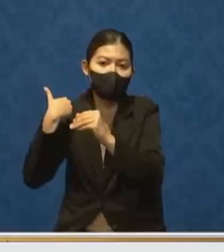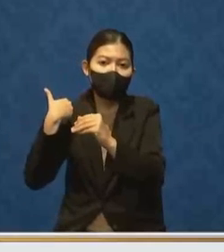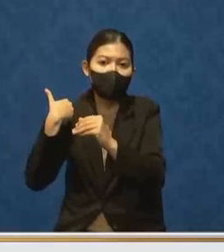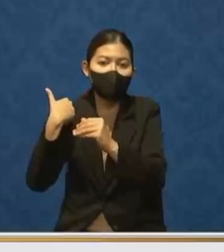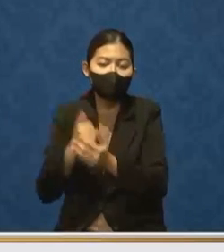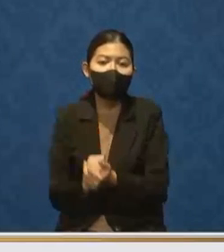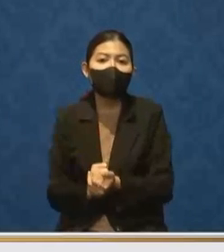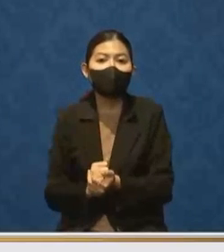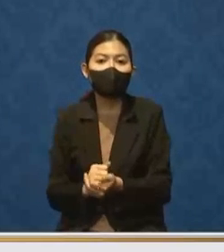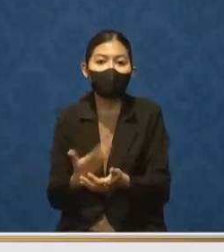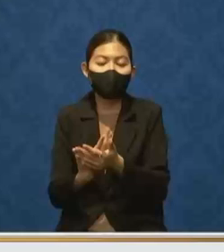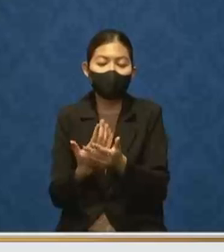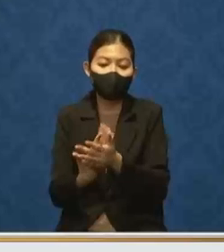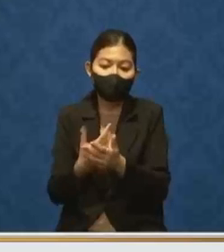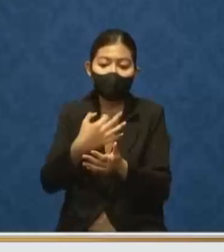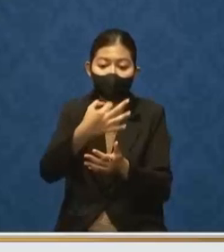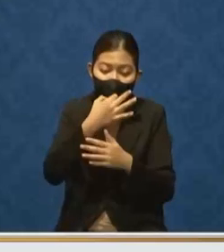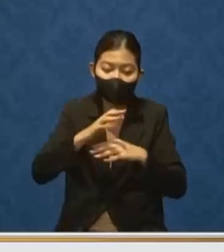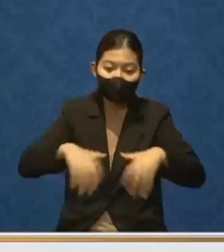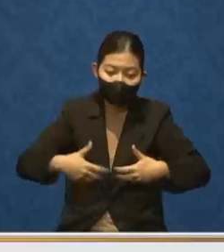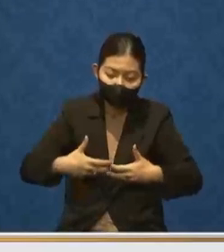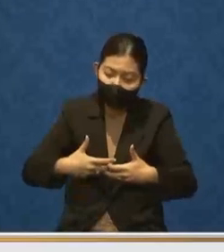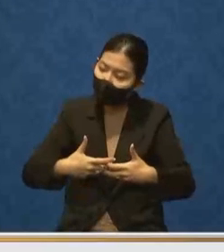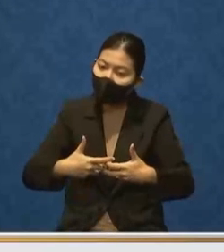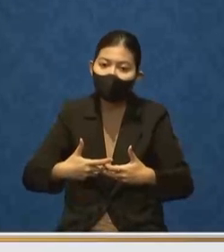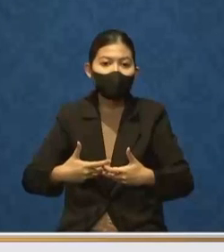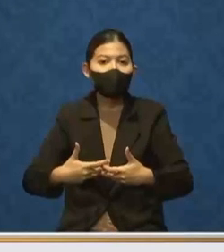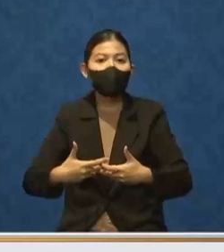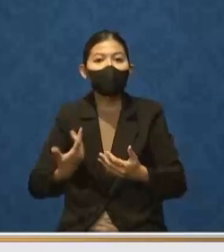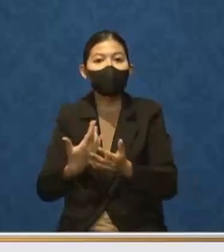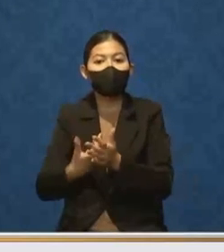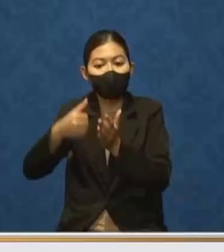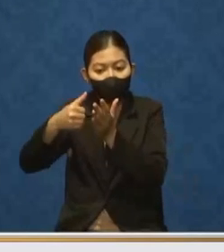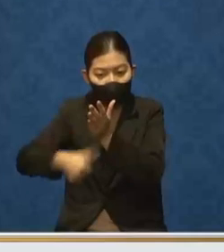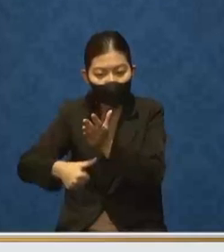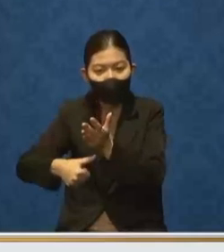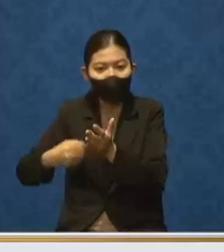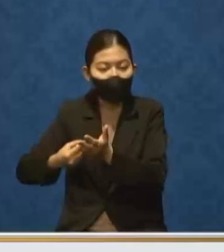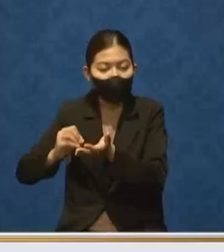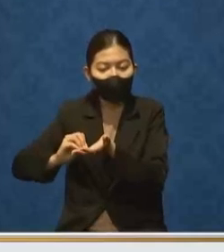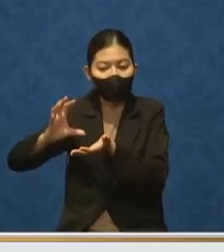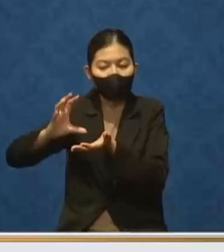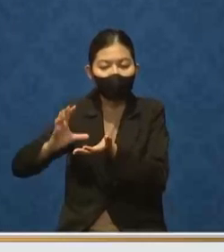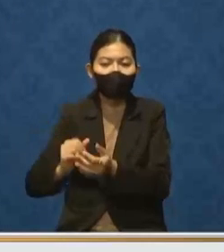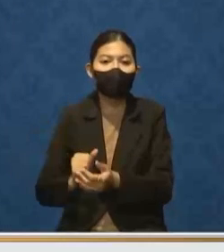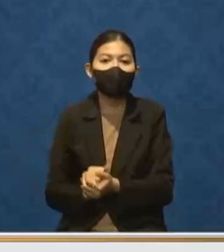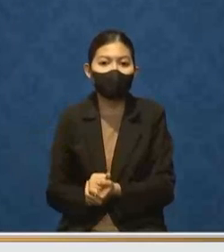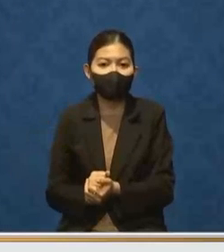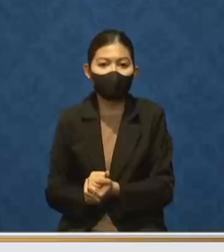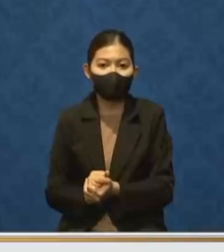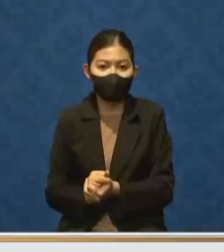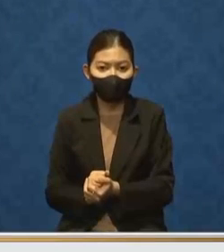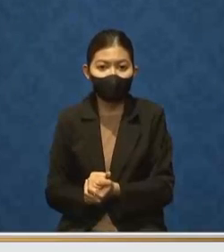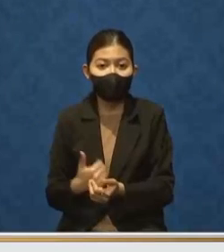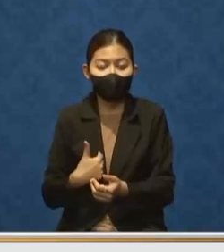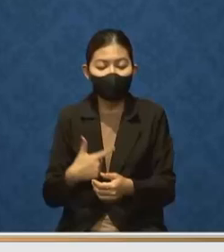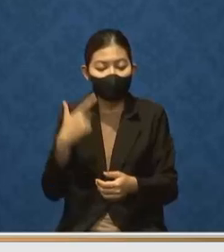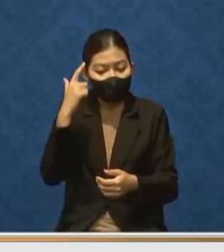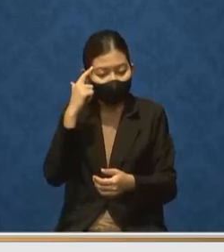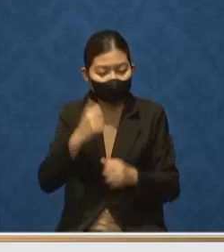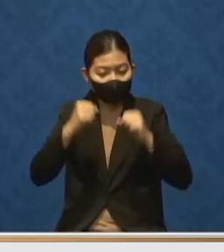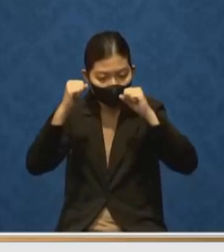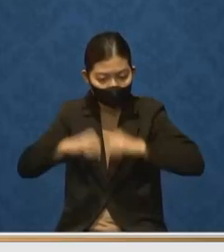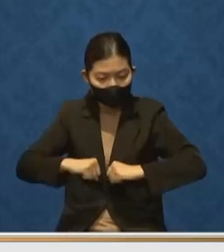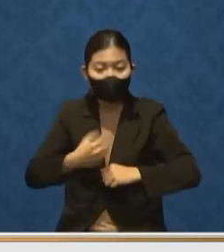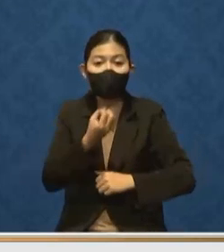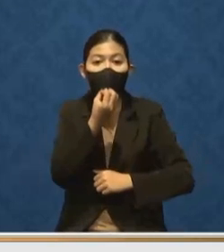ายได้ยังไม่ฟื้นตัวเต็มที่และมีภาระหนี้อยู่ในระดับสูงคณะกรรมการนโยบายการเงินจึงมีมติให้คงอัตราดอก